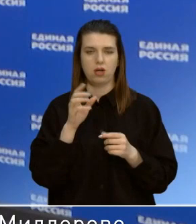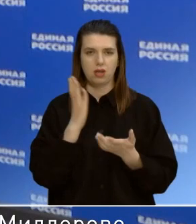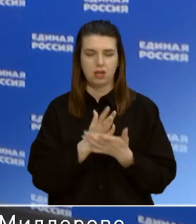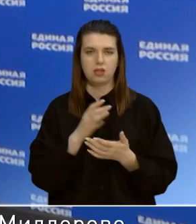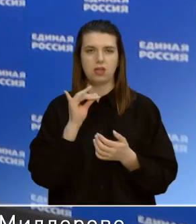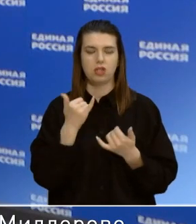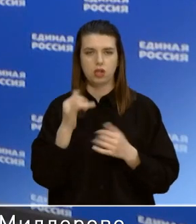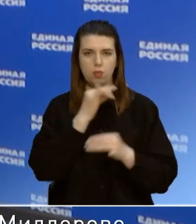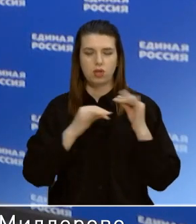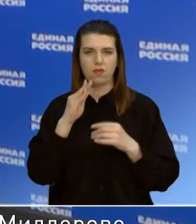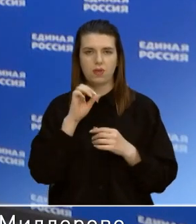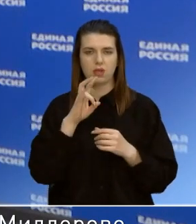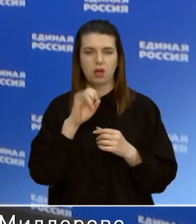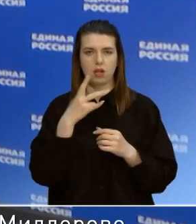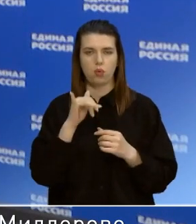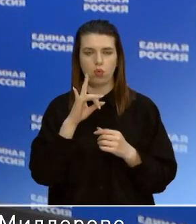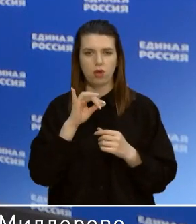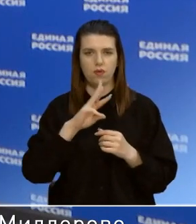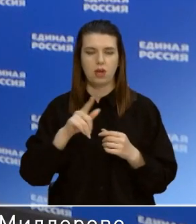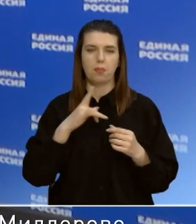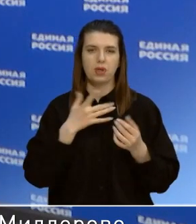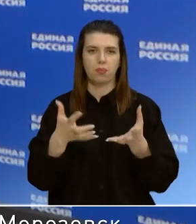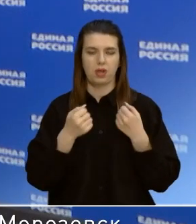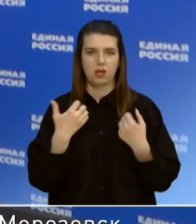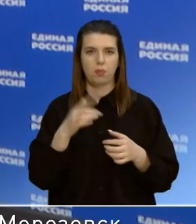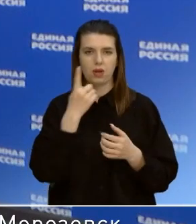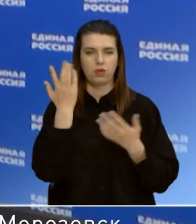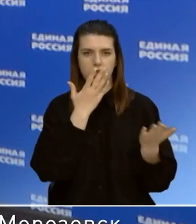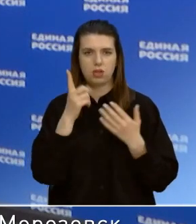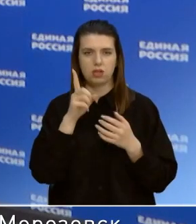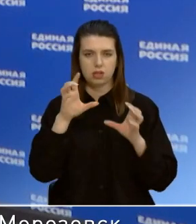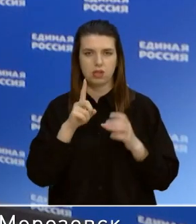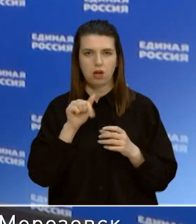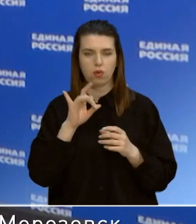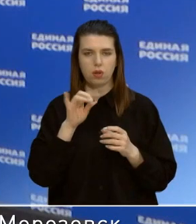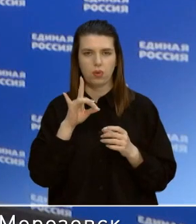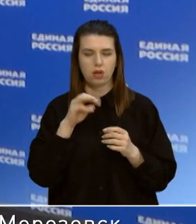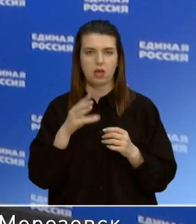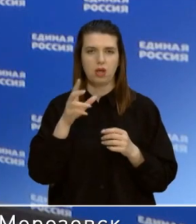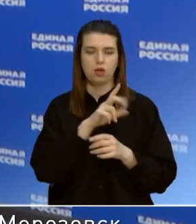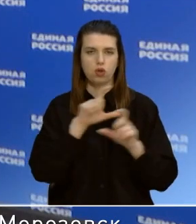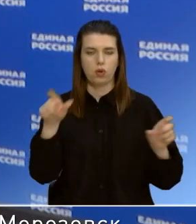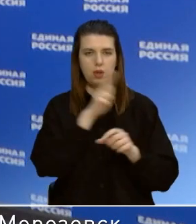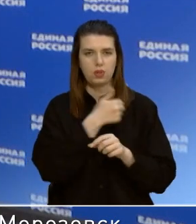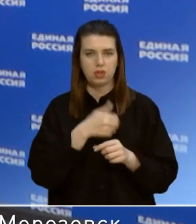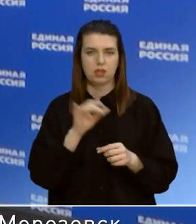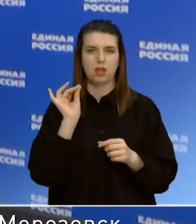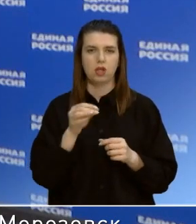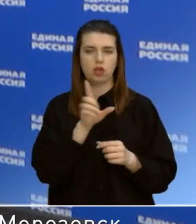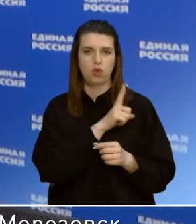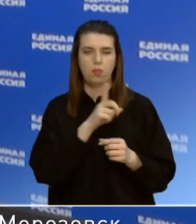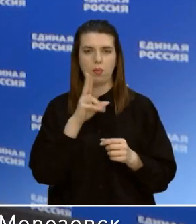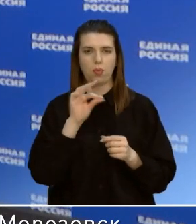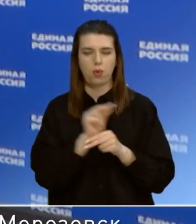они обсуждаются сейчас на федеральном уровне. Мы уже приняли в первом чтении законопроект, связанный со школьной медициной, но